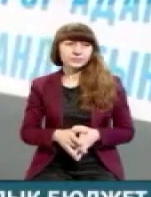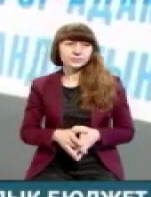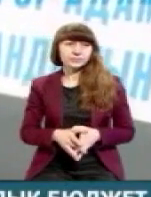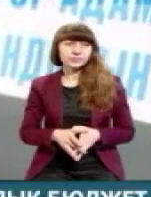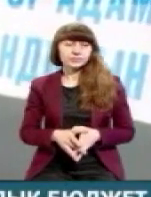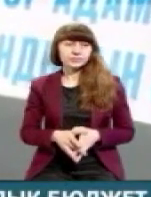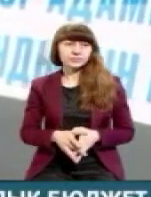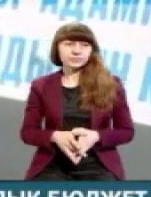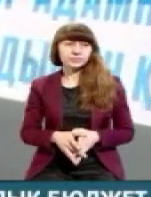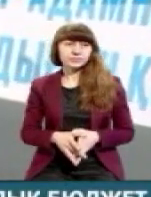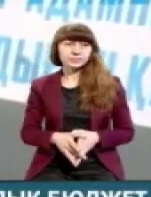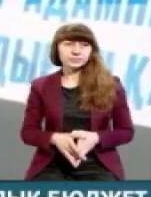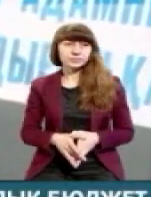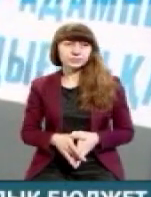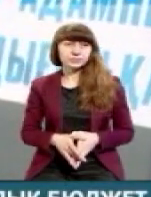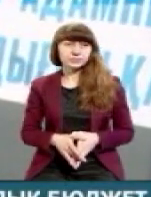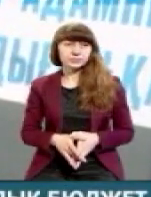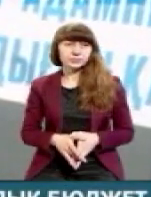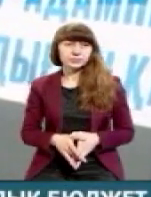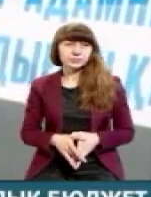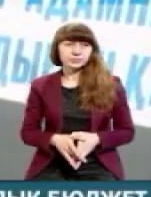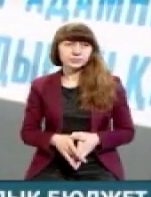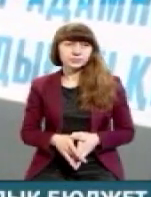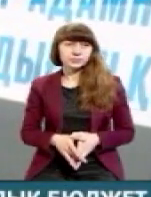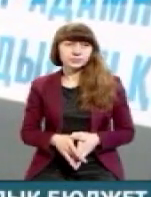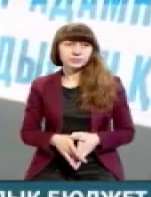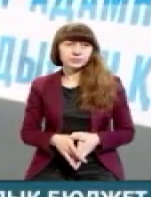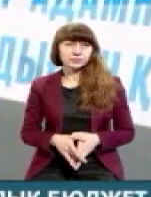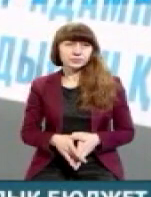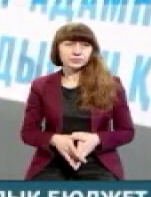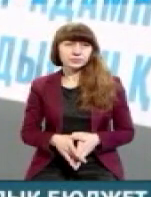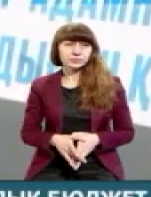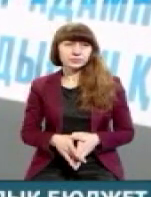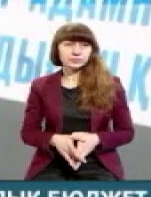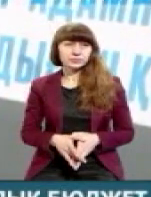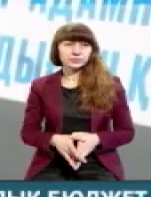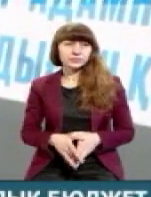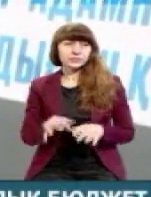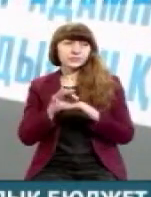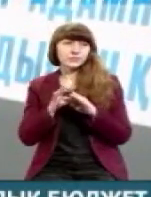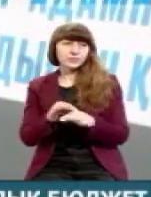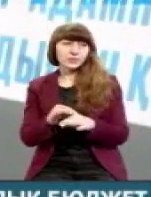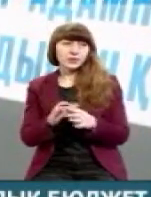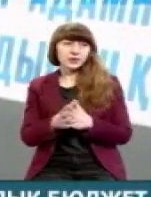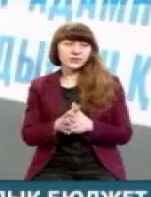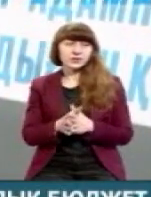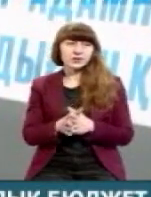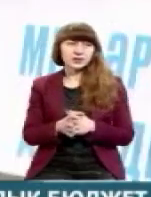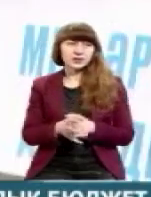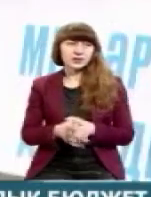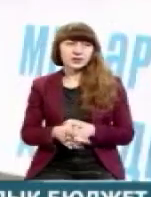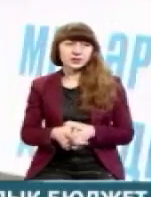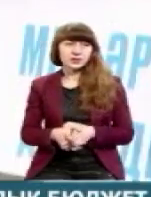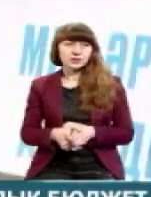дегеніміз сот және құқық қорғау органдарының реформасын жүргізу. Сонымен қатар қоғамдық қауіпсіздікті қамтамасыз